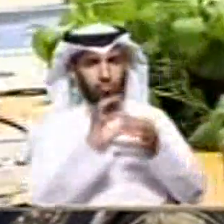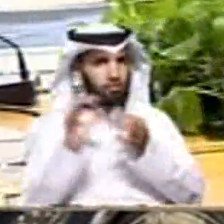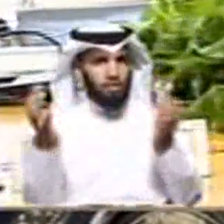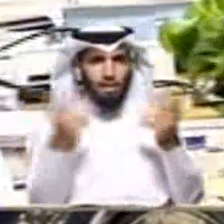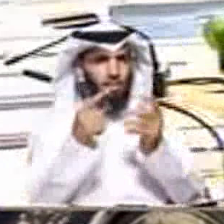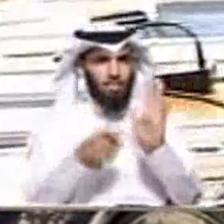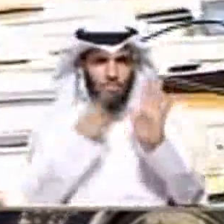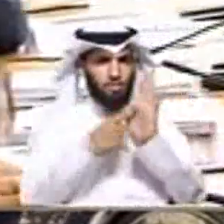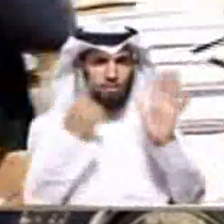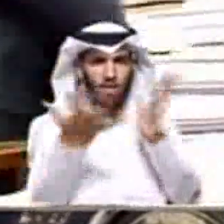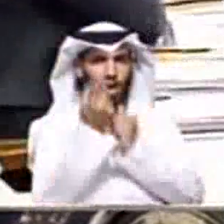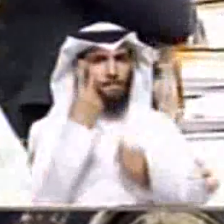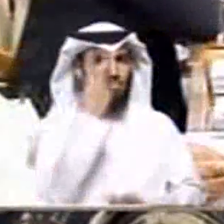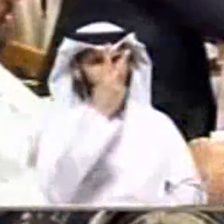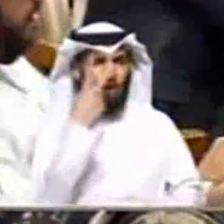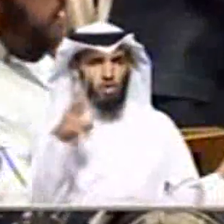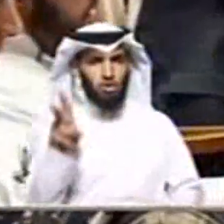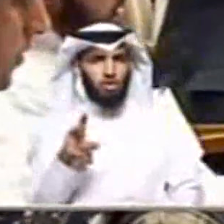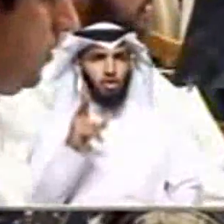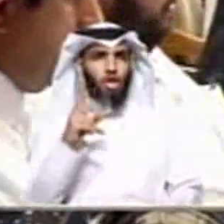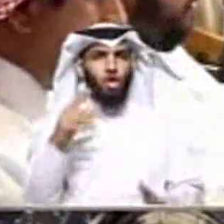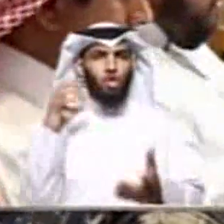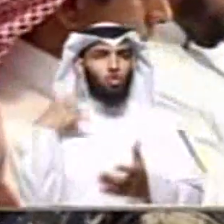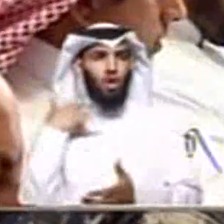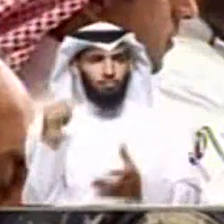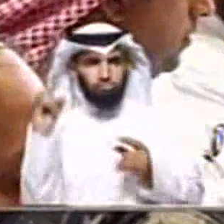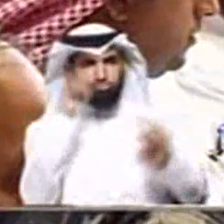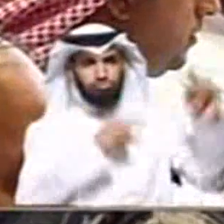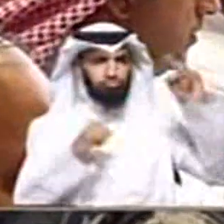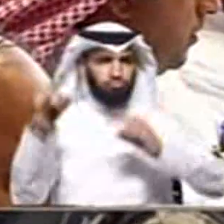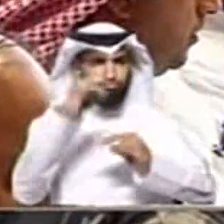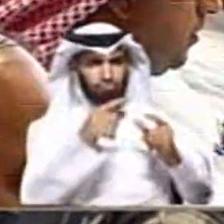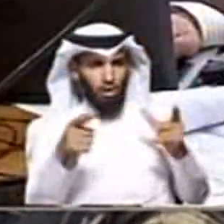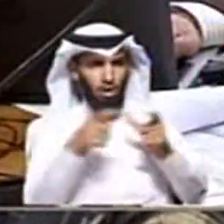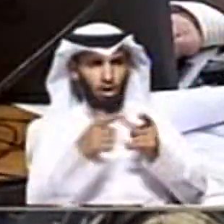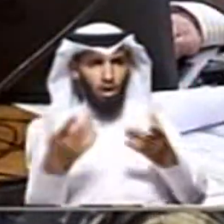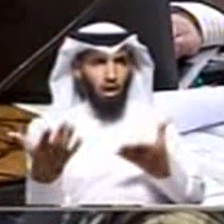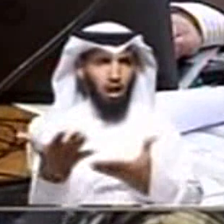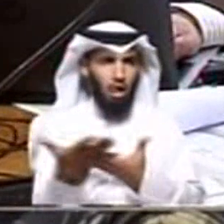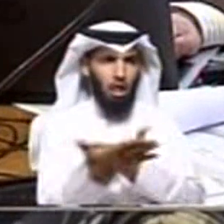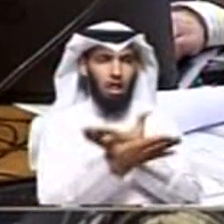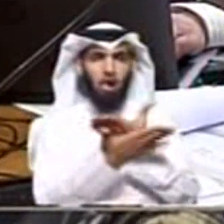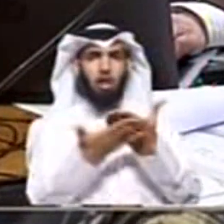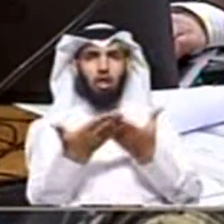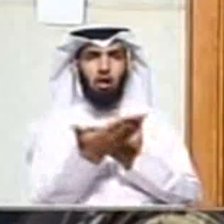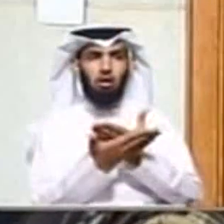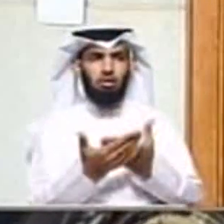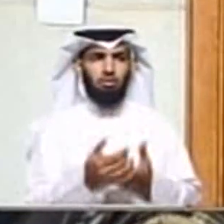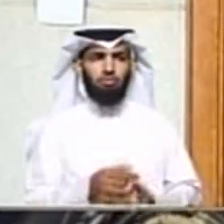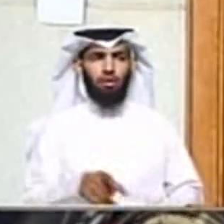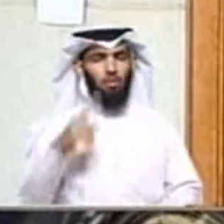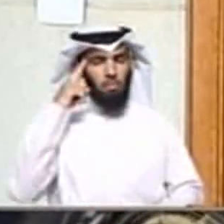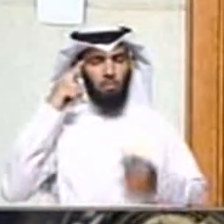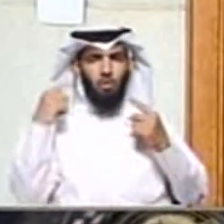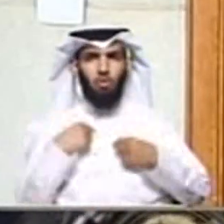بمشاركة ممثل وفود الدول العربية لمناقشة منظومة العمل العربي الجمركي. المعروف ان